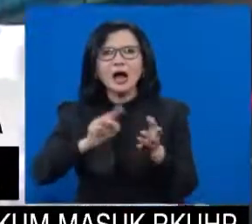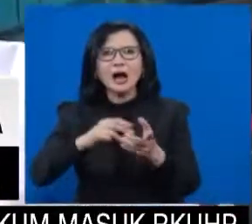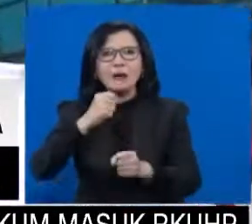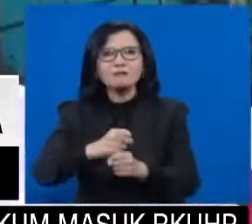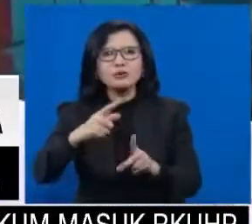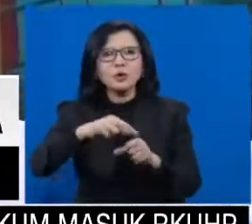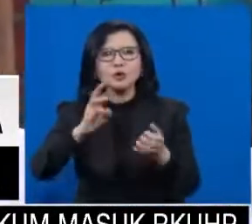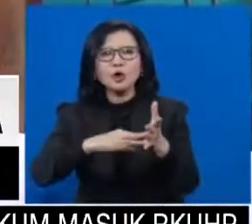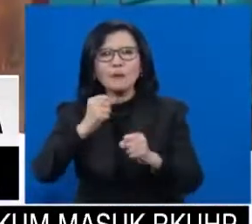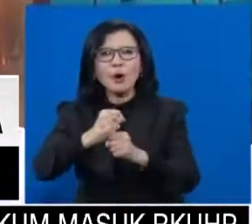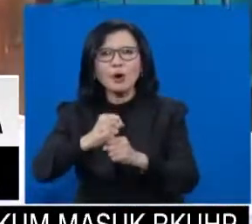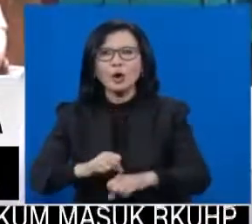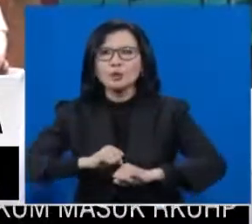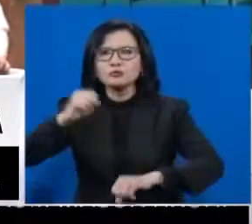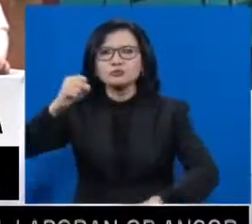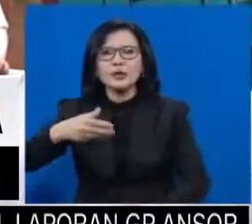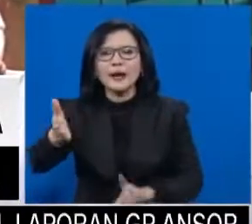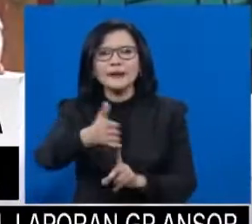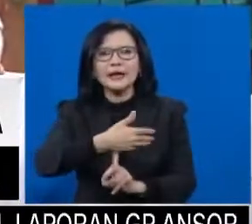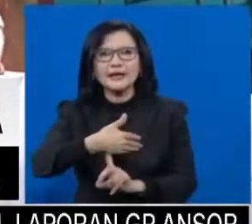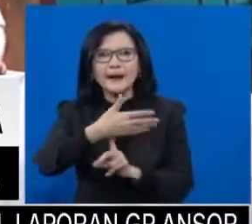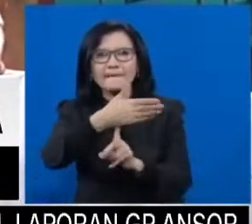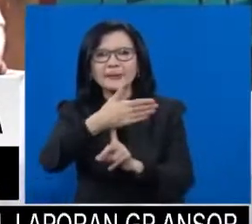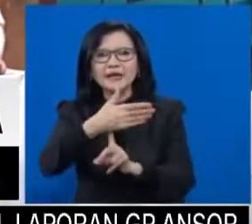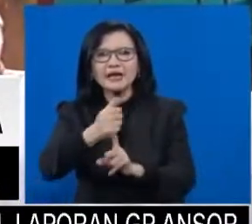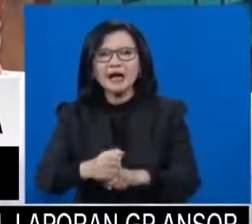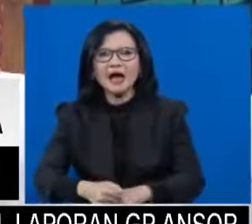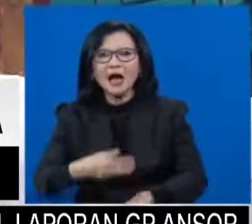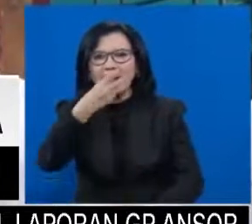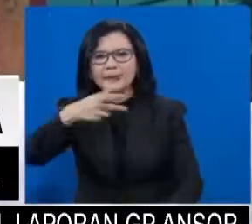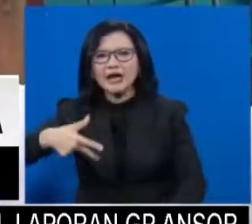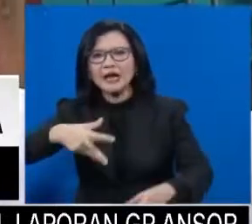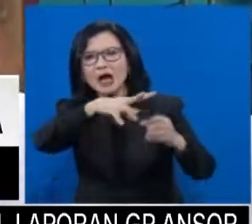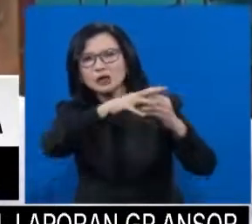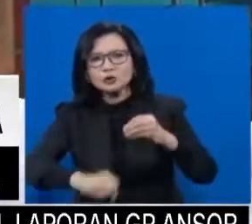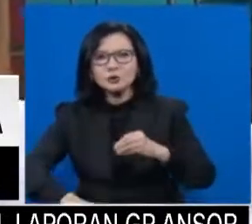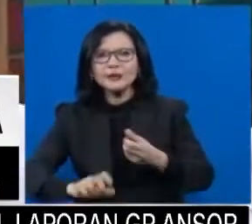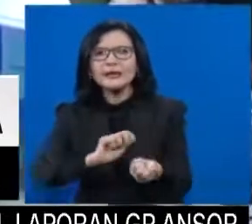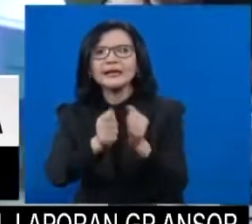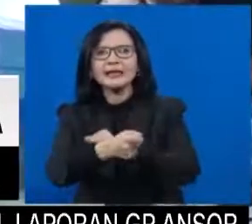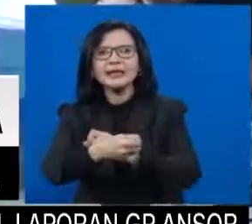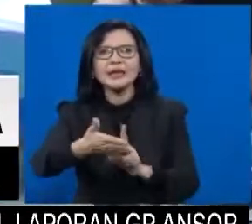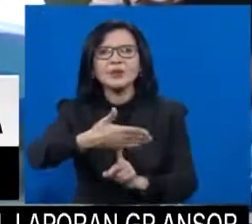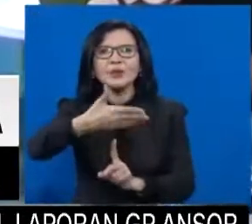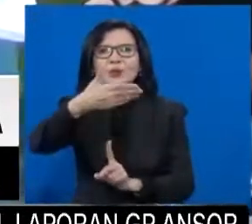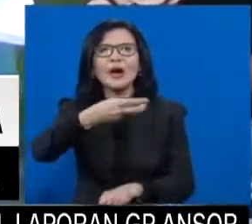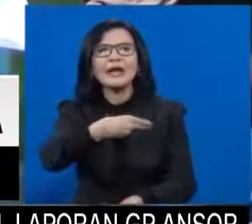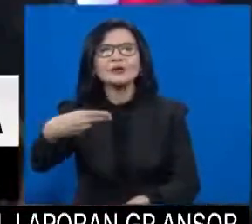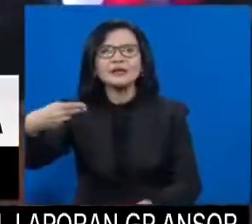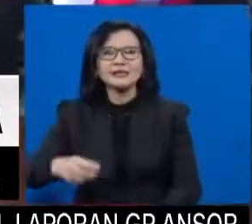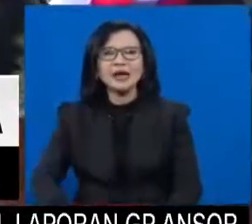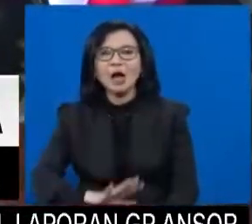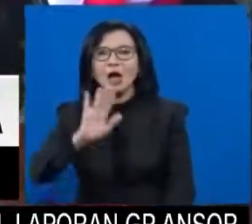itu hingga aksi penyobekan bendera Belanda menjadi bendera Indonesia di Hotel Yamato Tunjungan. Dalam upacara, seluruh